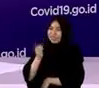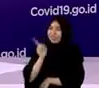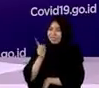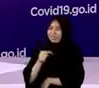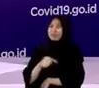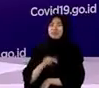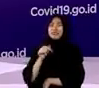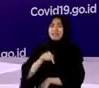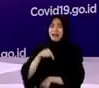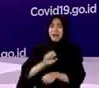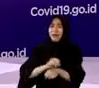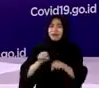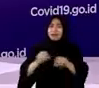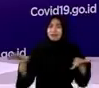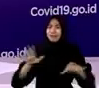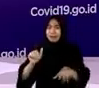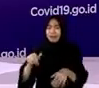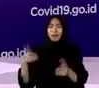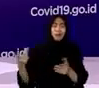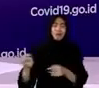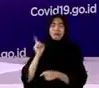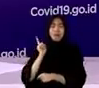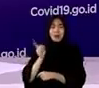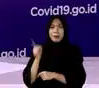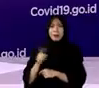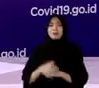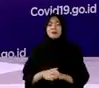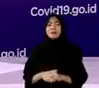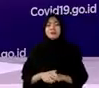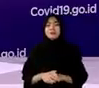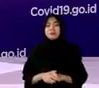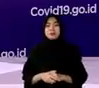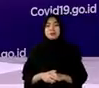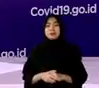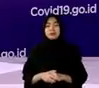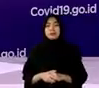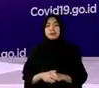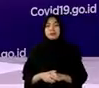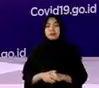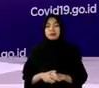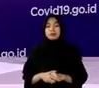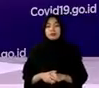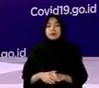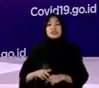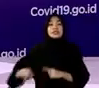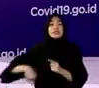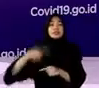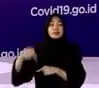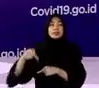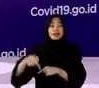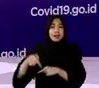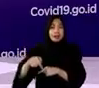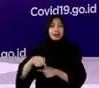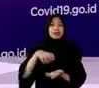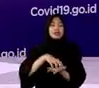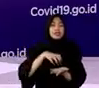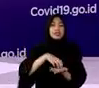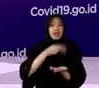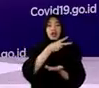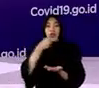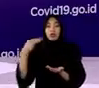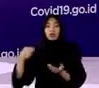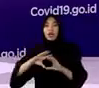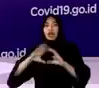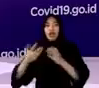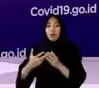khususnya di tengah pandemi COVID-19. Hingga saat ini, belum ditemukan adanya sindikat pemalsuan vaksin COVID-19